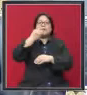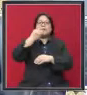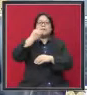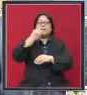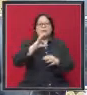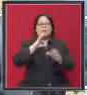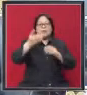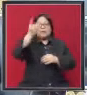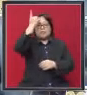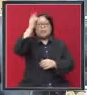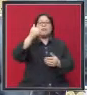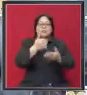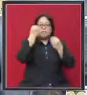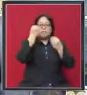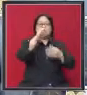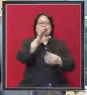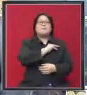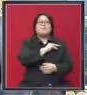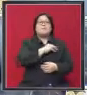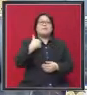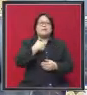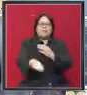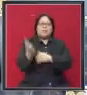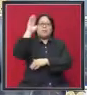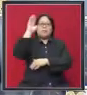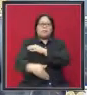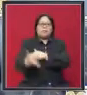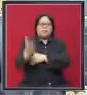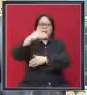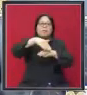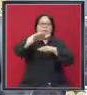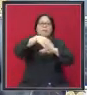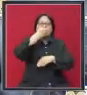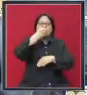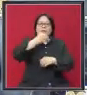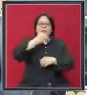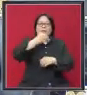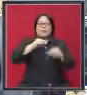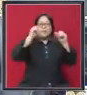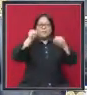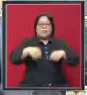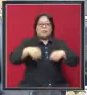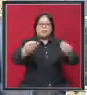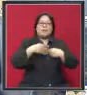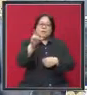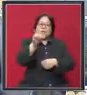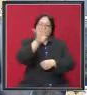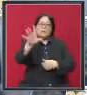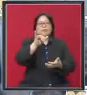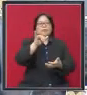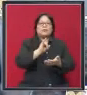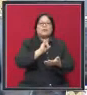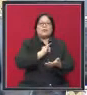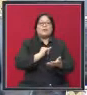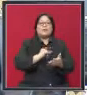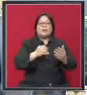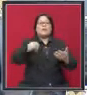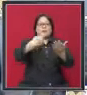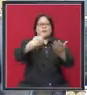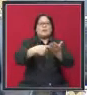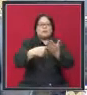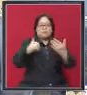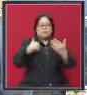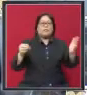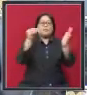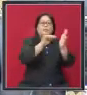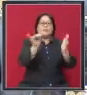Dia kata, Datuk, tolong bagitahulah kepada Menteri, kami siang malam hantar makanan kat pejabat beliau. Kalau boleh bagilah one off. Itu saya bahaskan baru